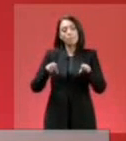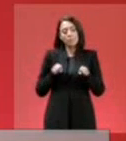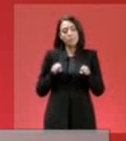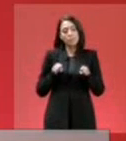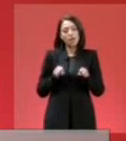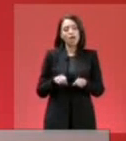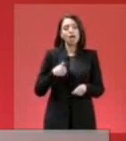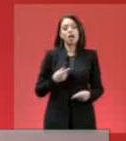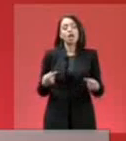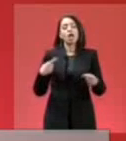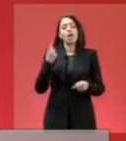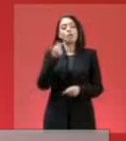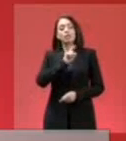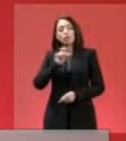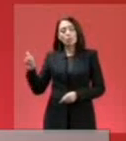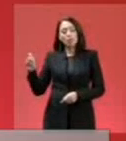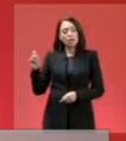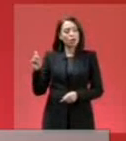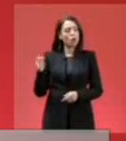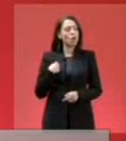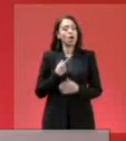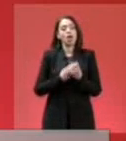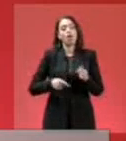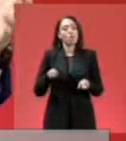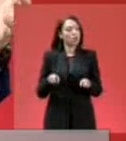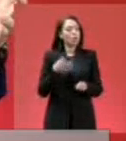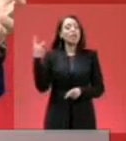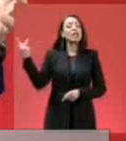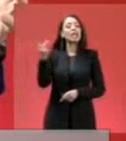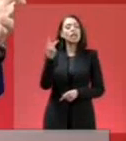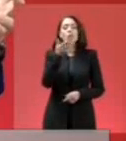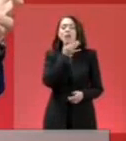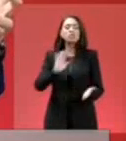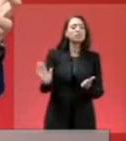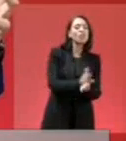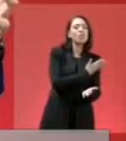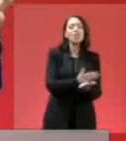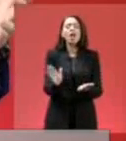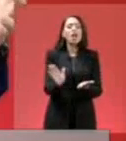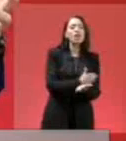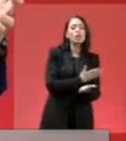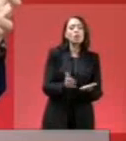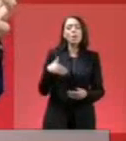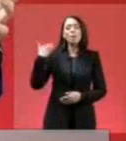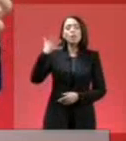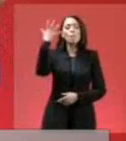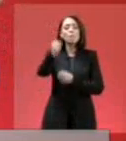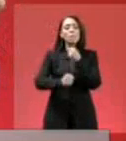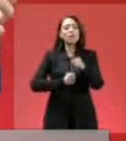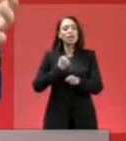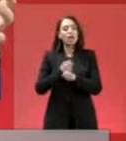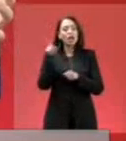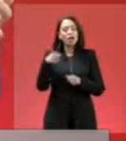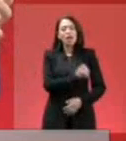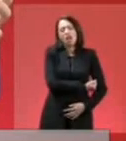χώρα με 1,5 εκατομμύριο ανέργους. Μια κοινωνία διαλυμένη μετά από 5 χρόνια